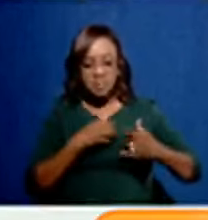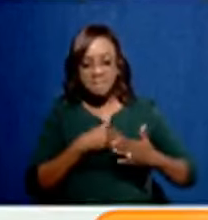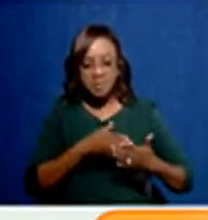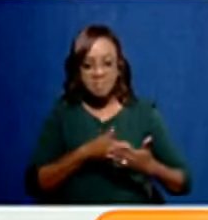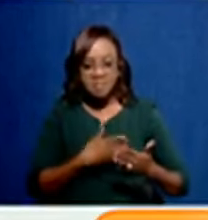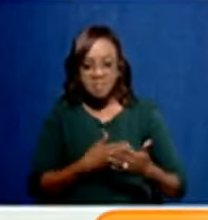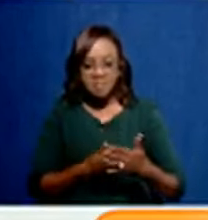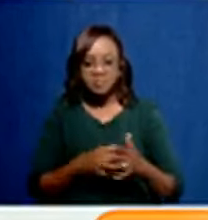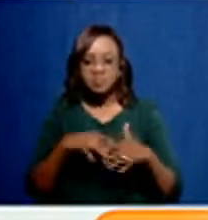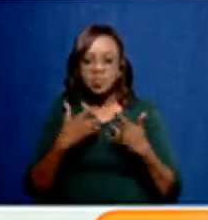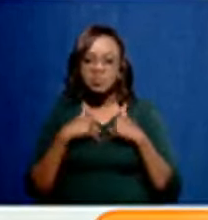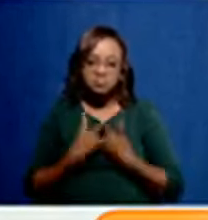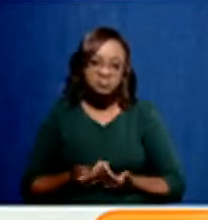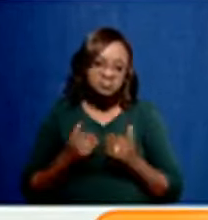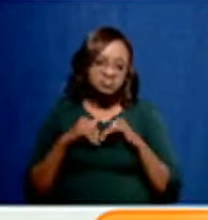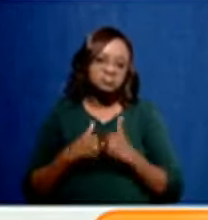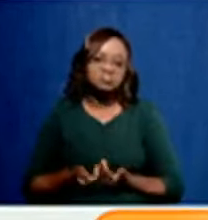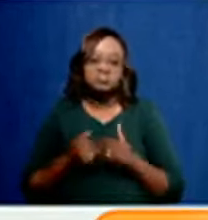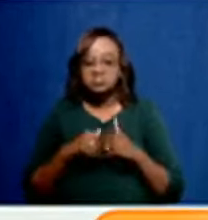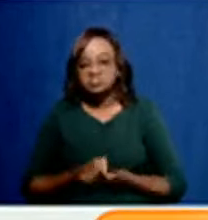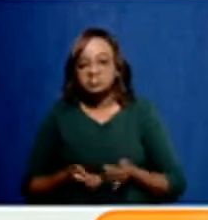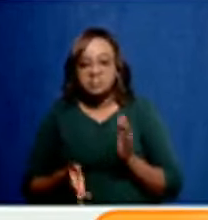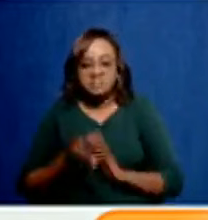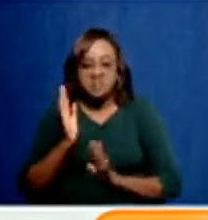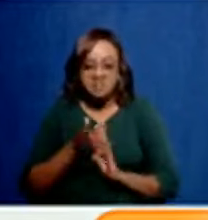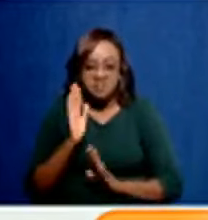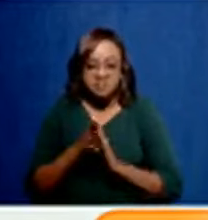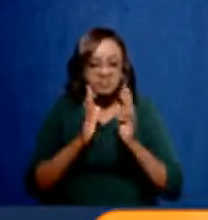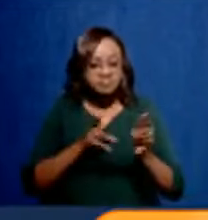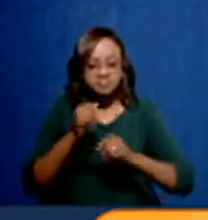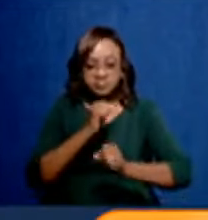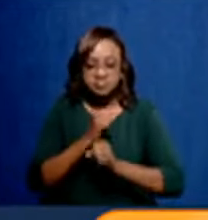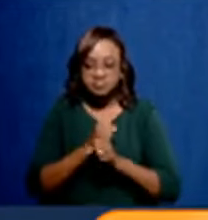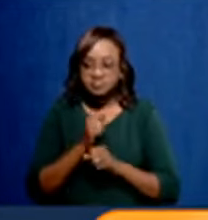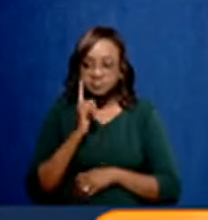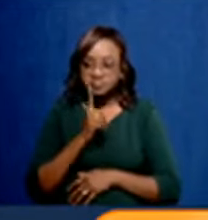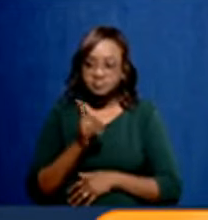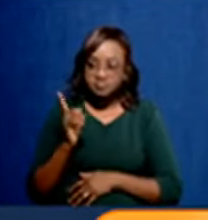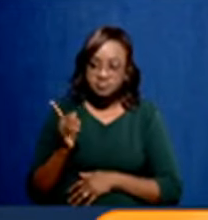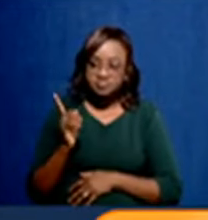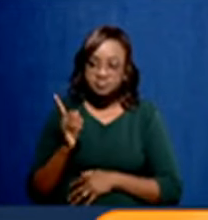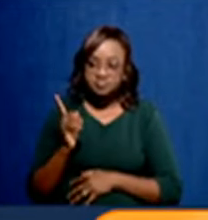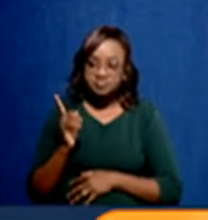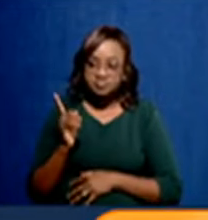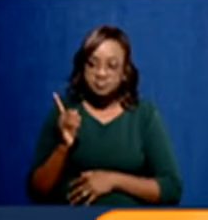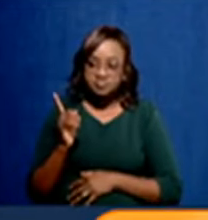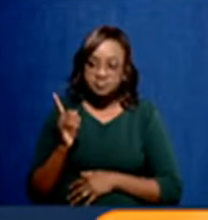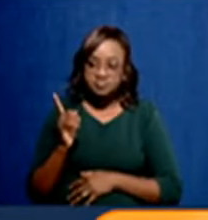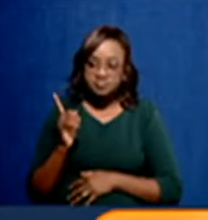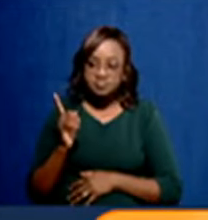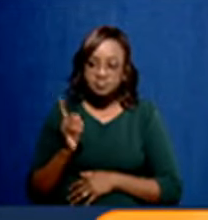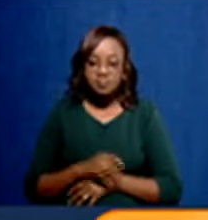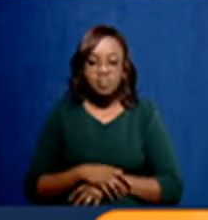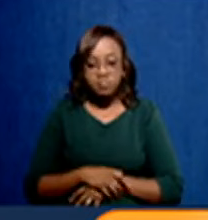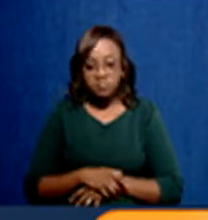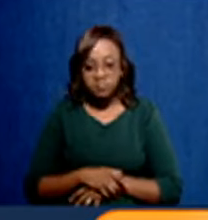haraka, ama anachoka haraka rahisi kwa kazi ya kawaida. Dalili ambazo zikikithiri husababisha madhara